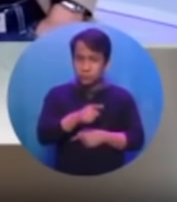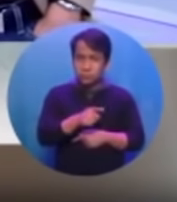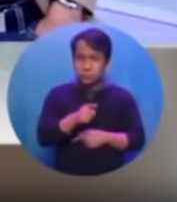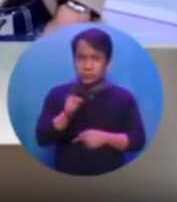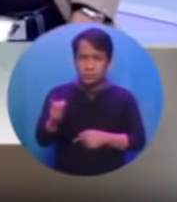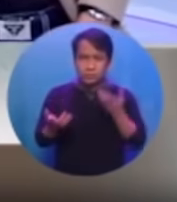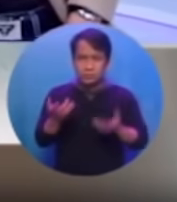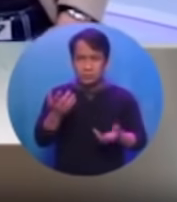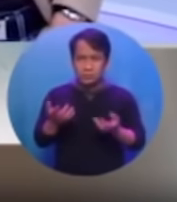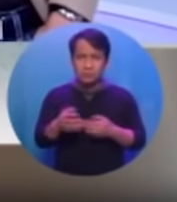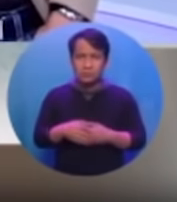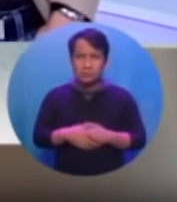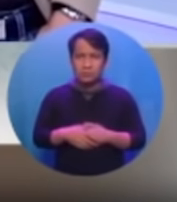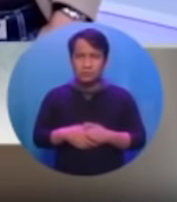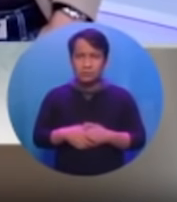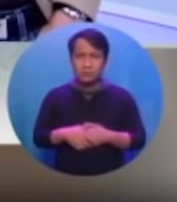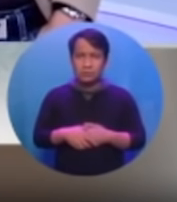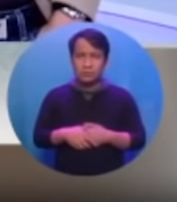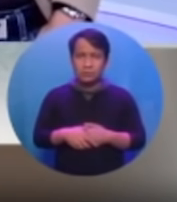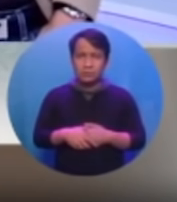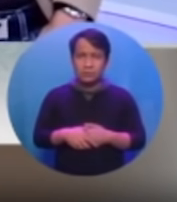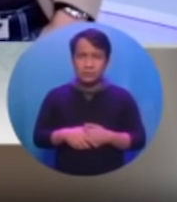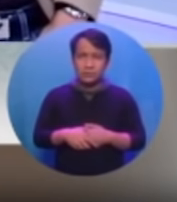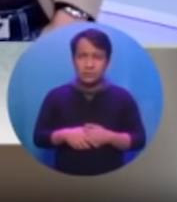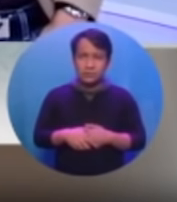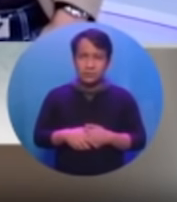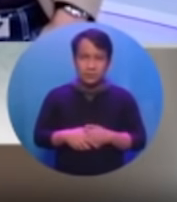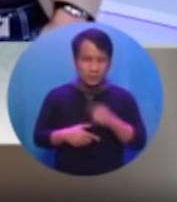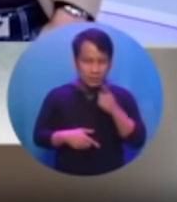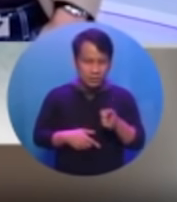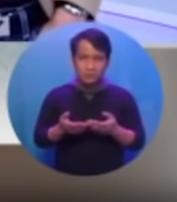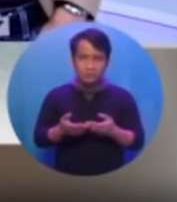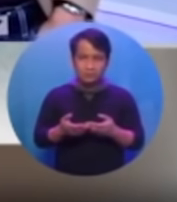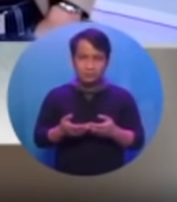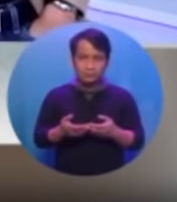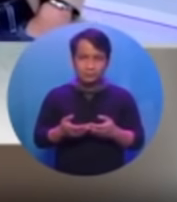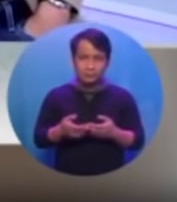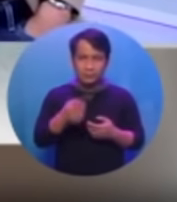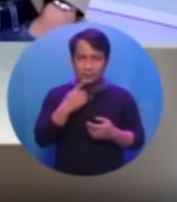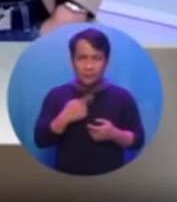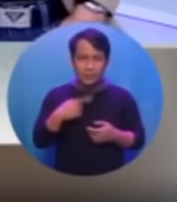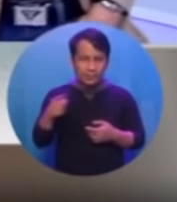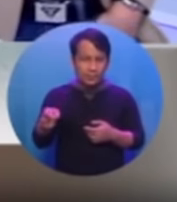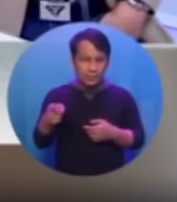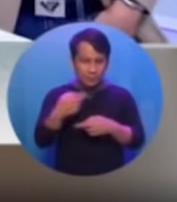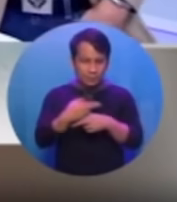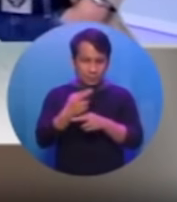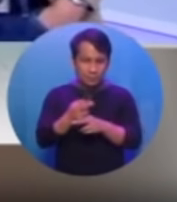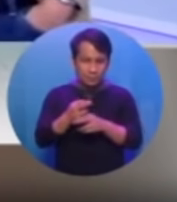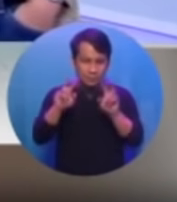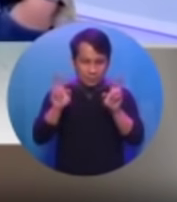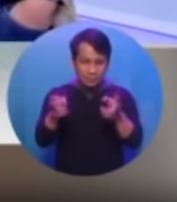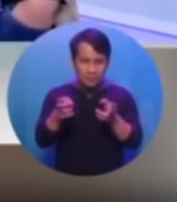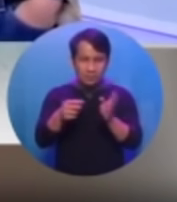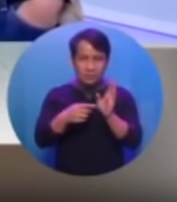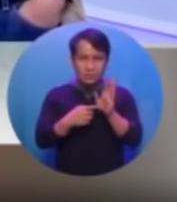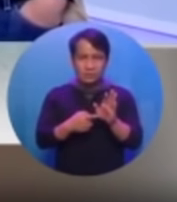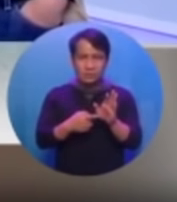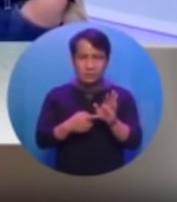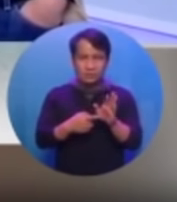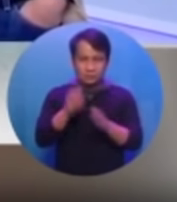praning lang itong Pulis? Hindi po niloko kasi po, nagpagawa po sila ng title, nagbigay po sila